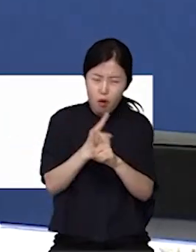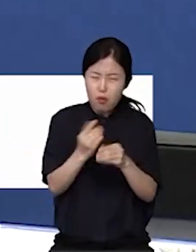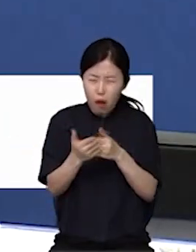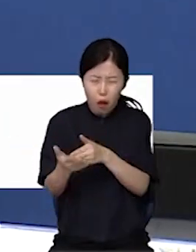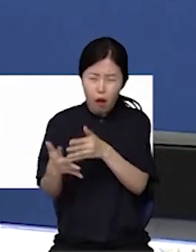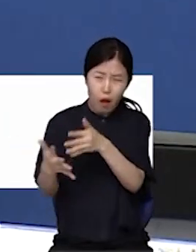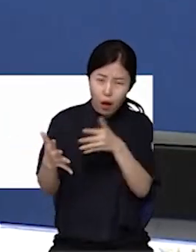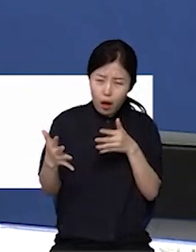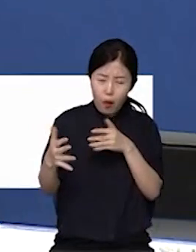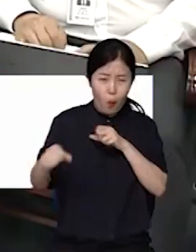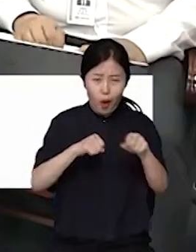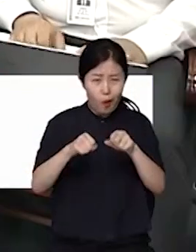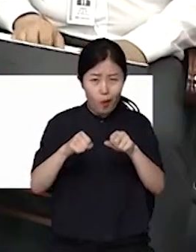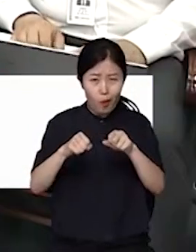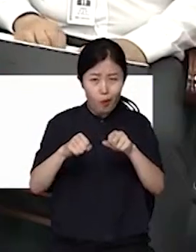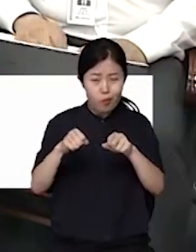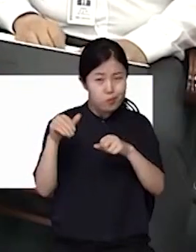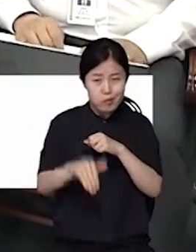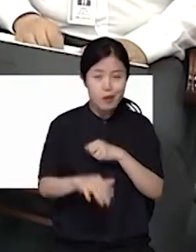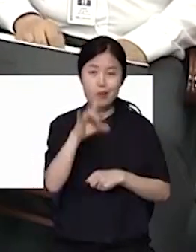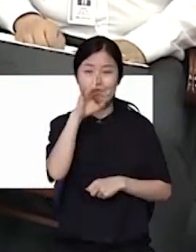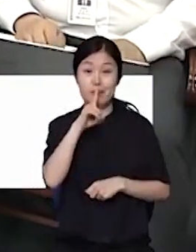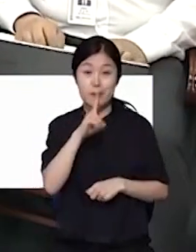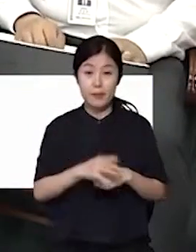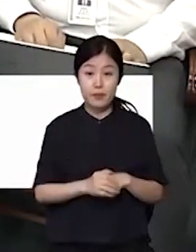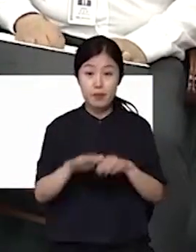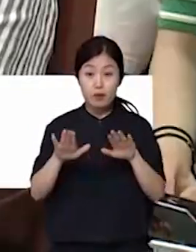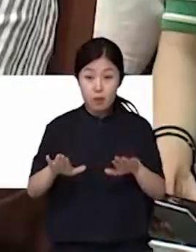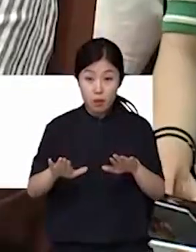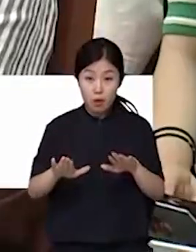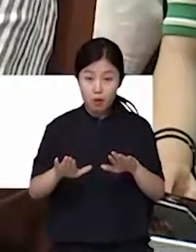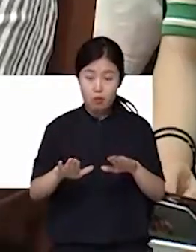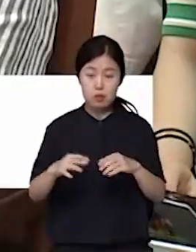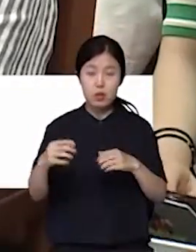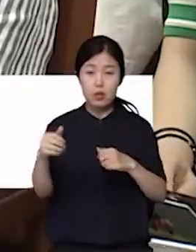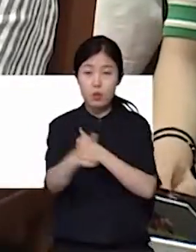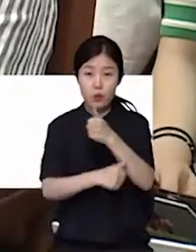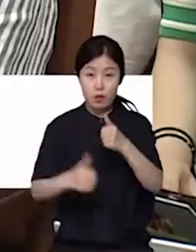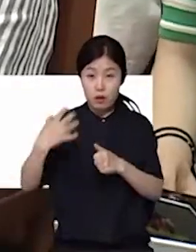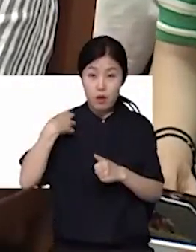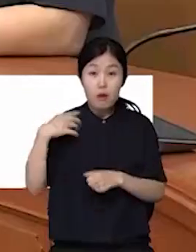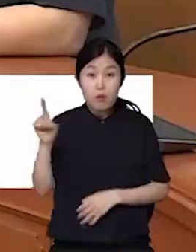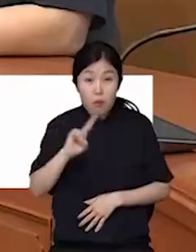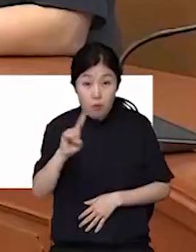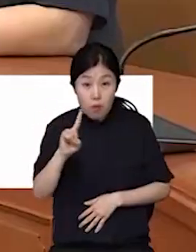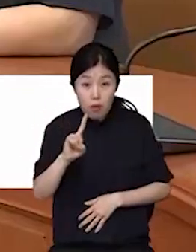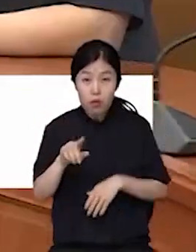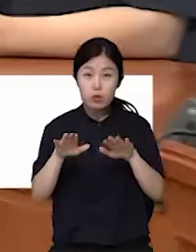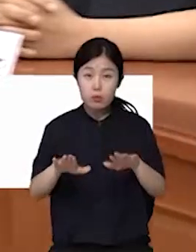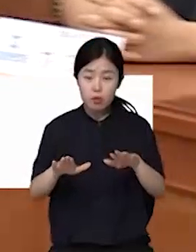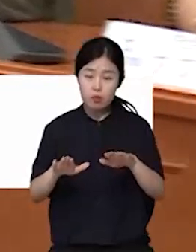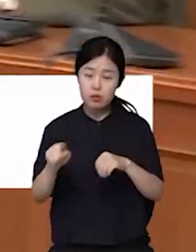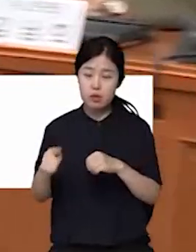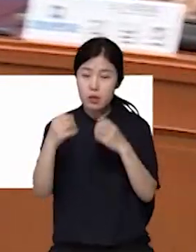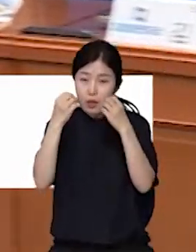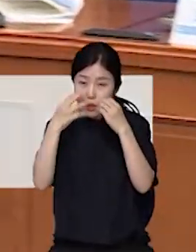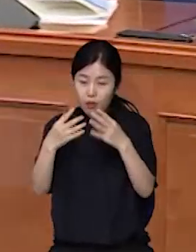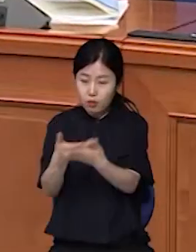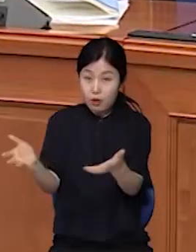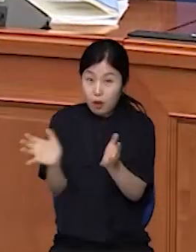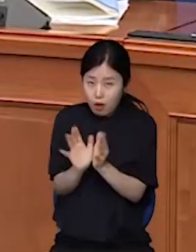말했습니다. 혁신위의 역할은 당의 잘못된 부분을 고치고 국민이 원하는 민주당이 되도록 조언하는